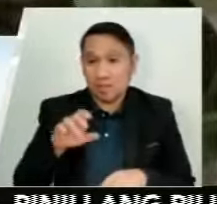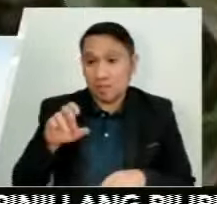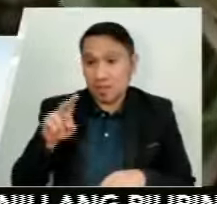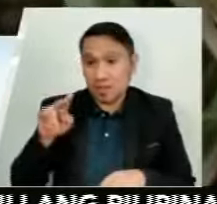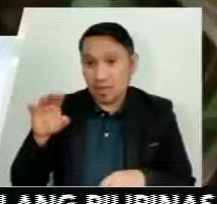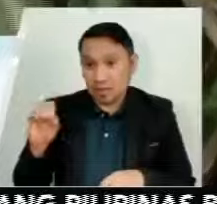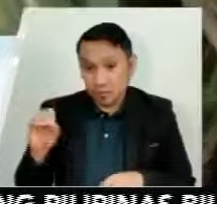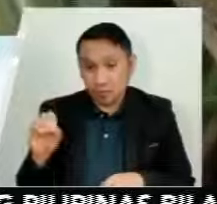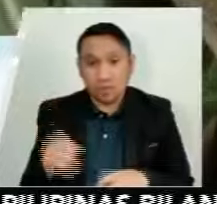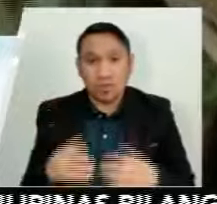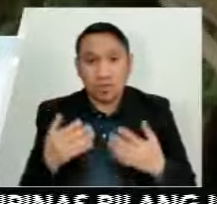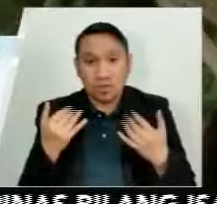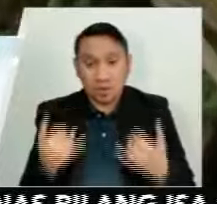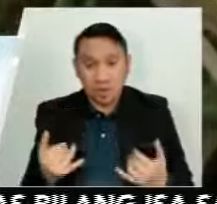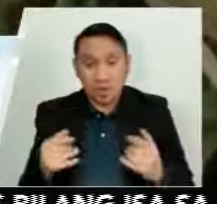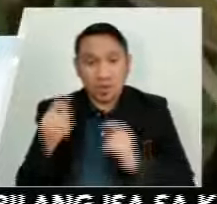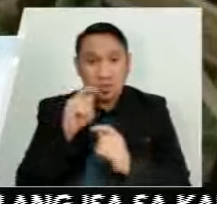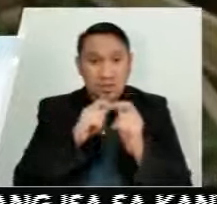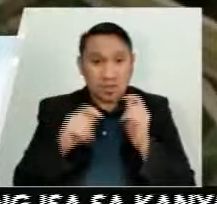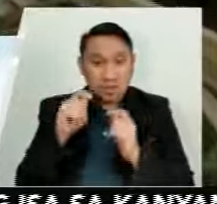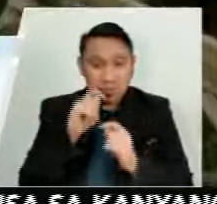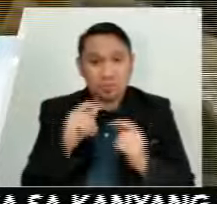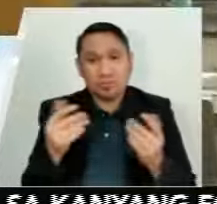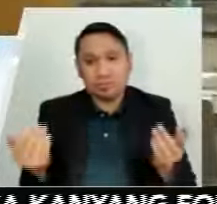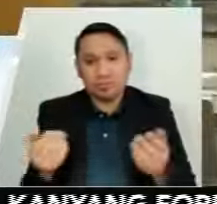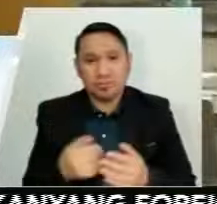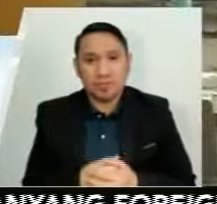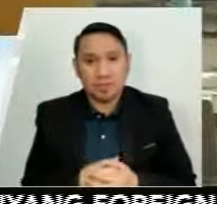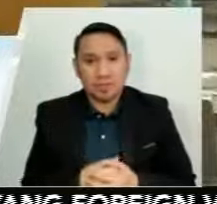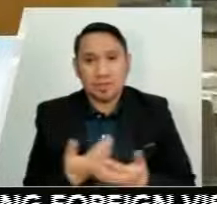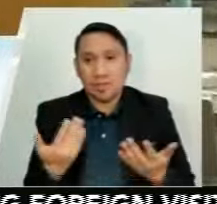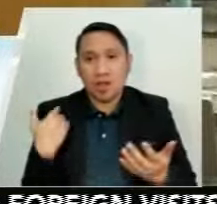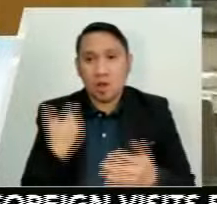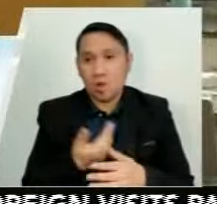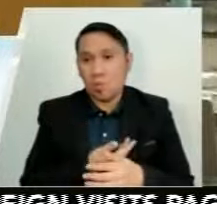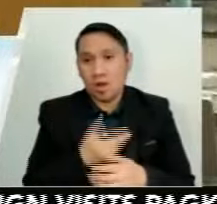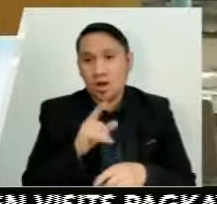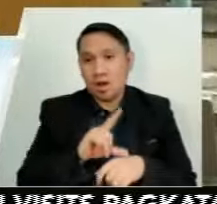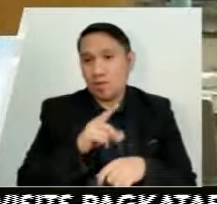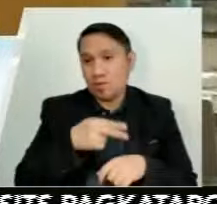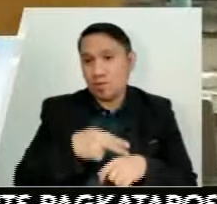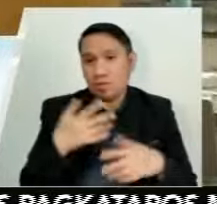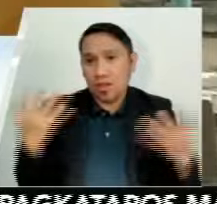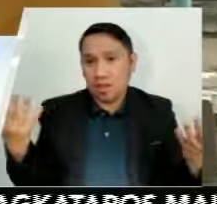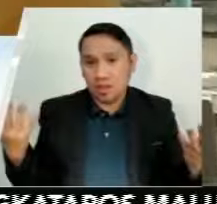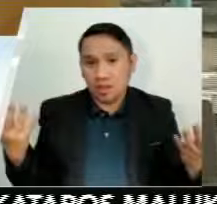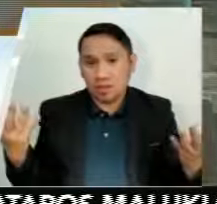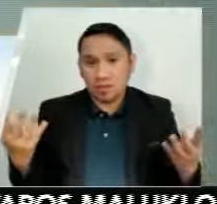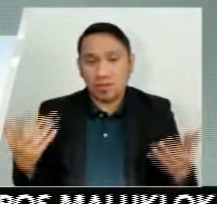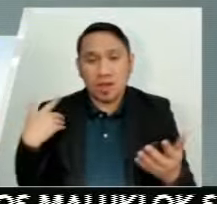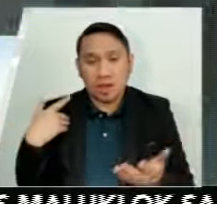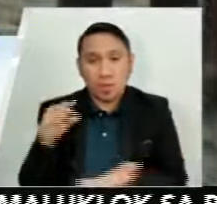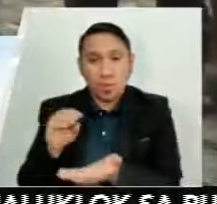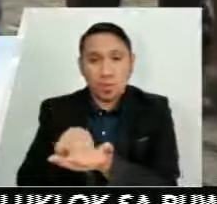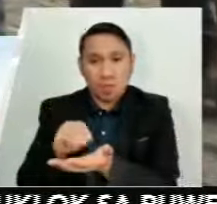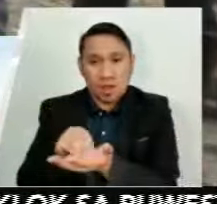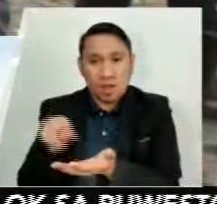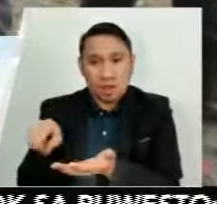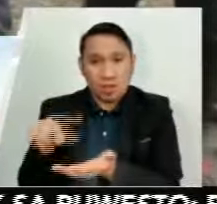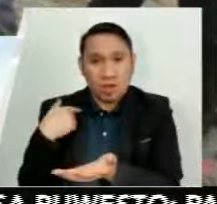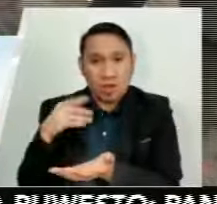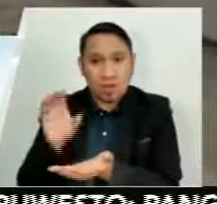ng bagyo at bulkan na naman. So ayun, yung hanap buhay namin doon talagang wala na. Yung iba dyan, utang po yung kapuna namin doon. Kaya